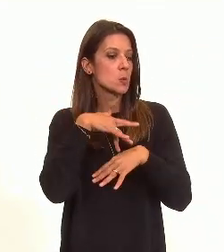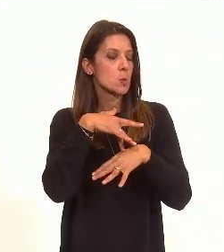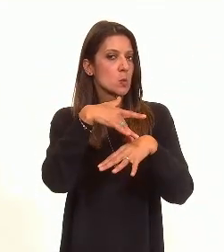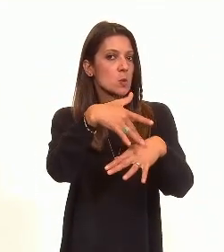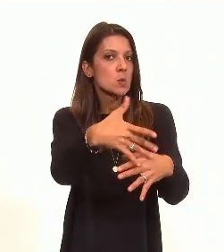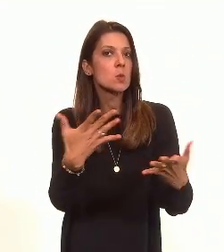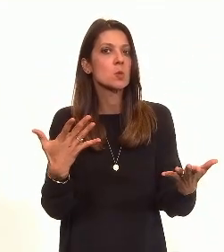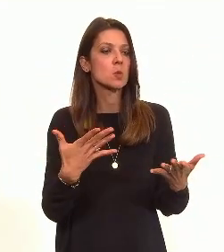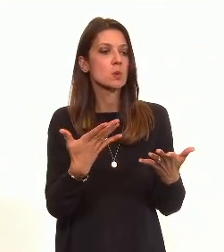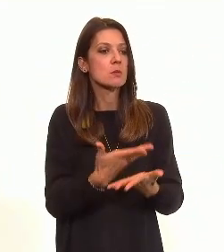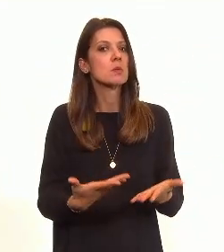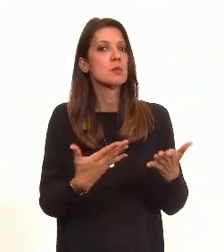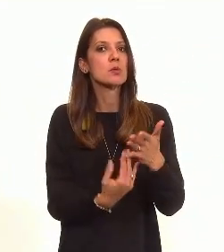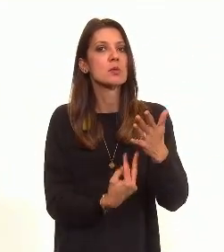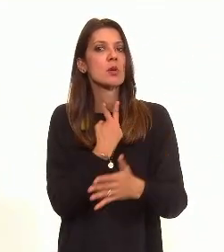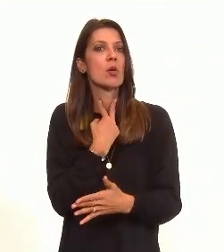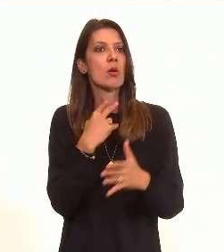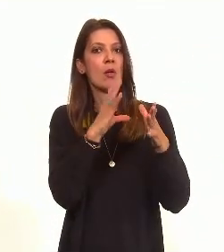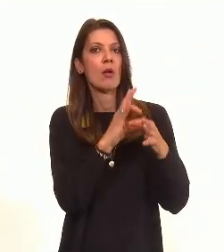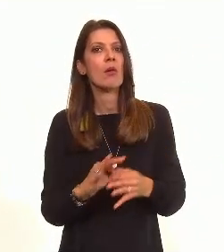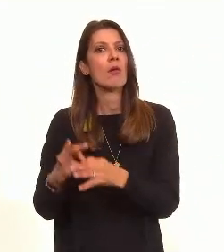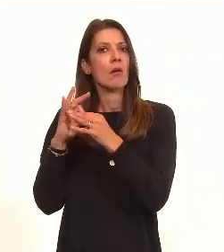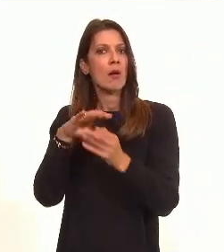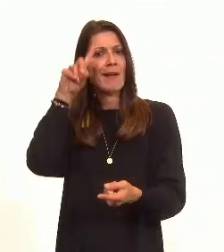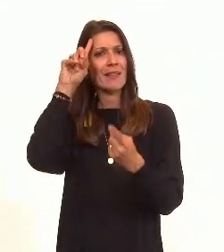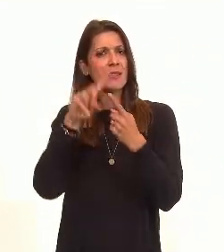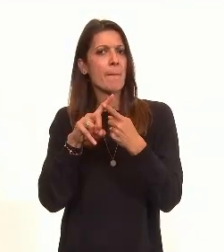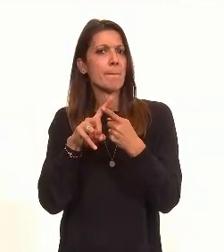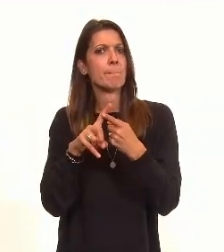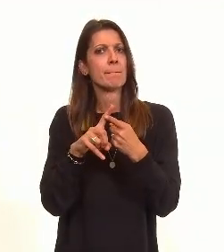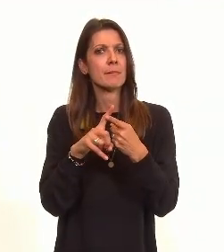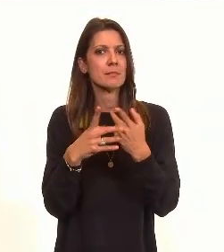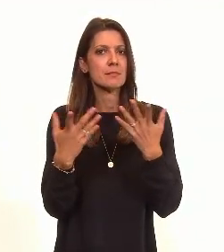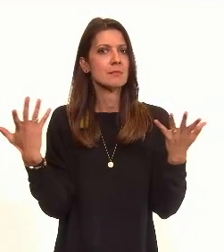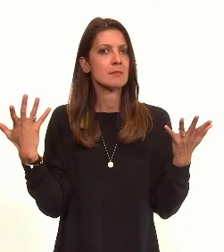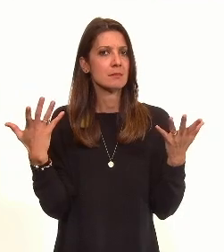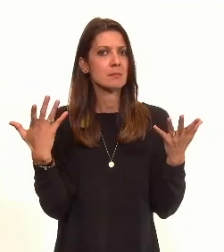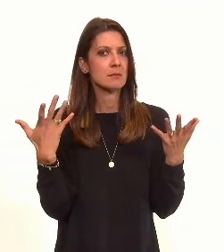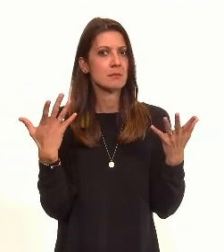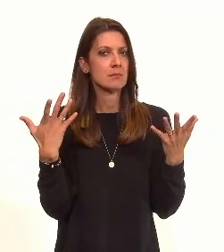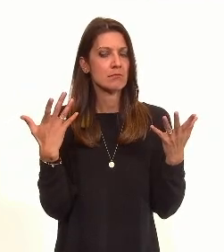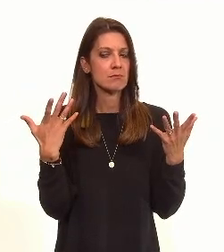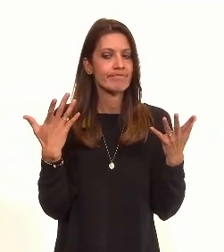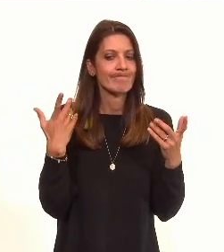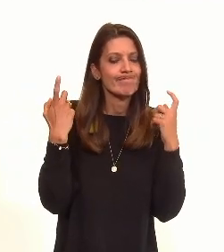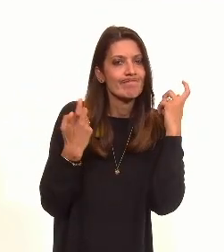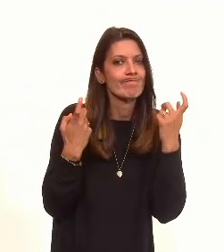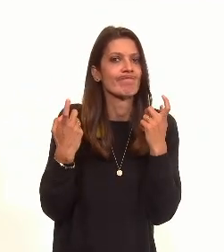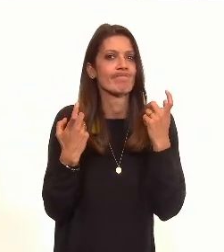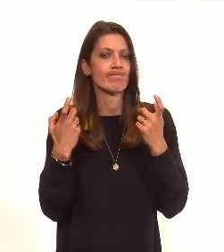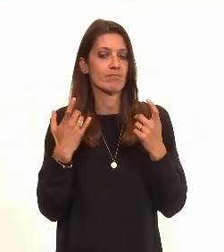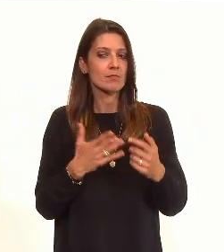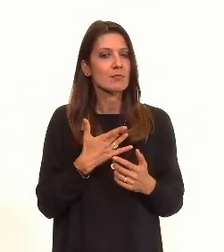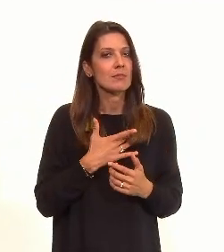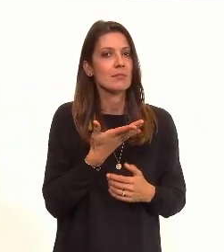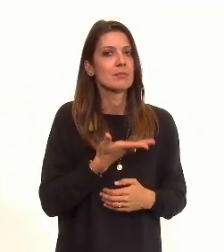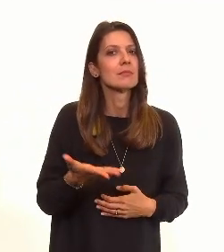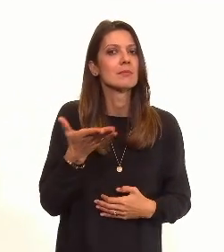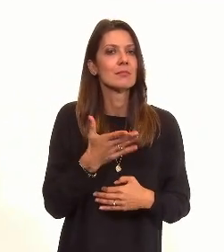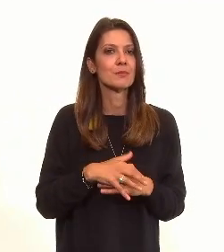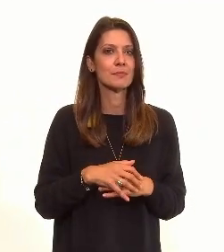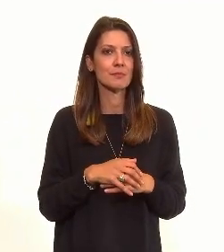d'une part, les professionnels des CREAI ont apporté leur savoir technique en gestion de projet, et bien sûr de